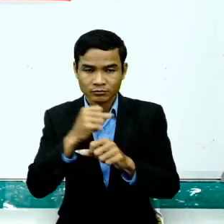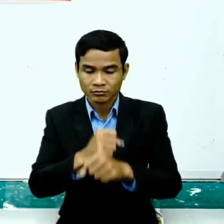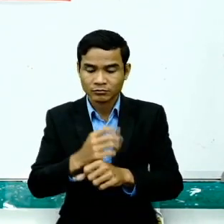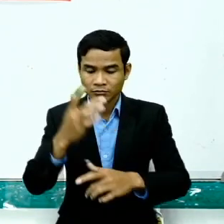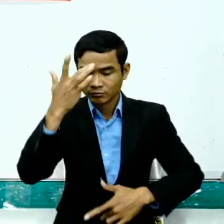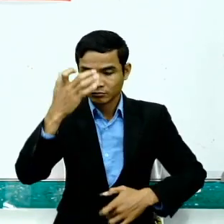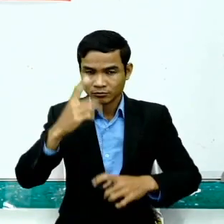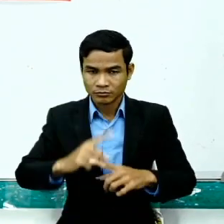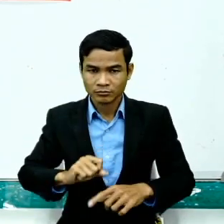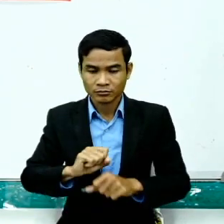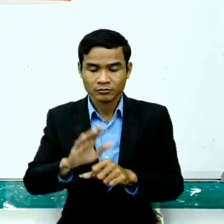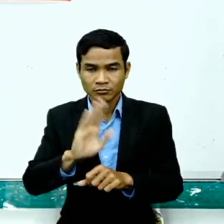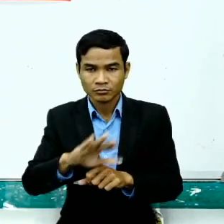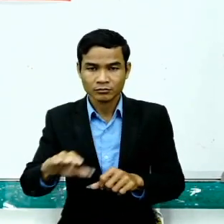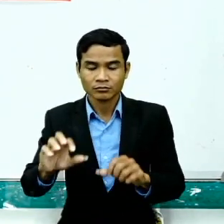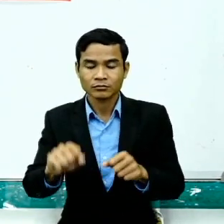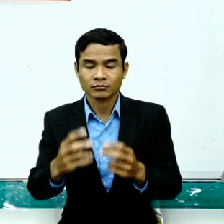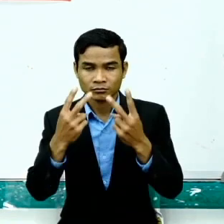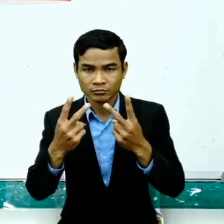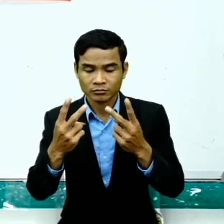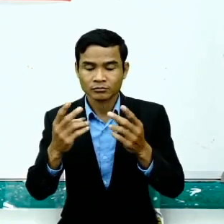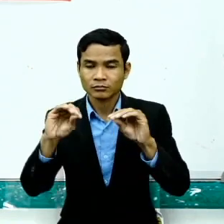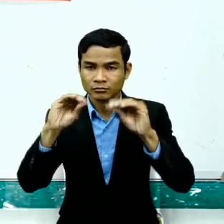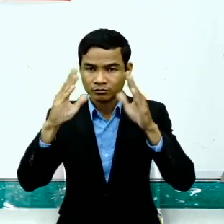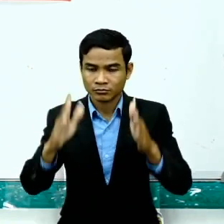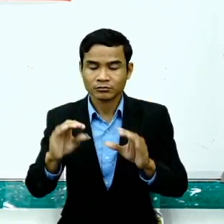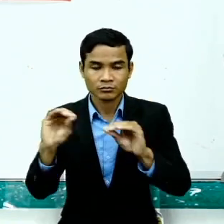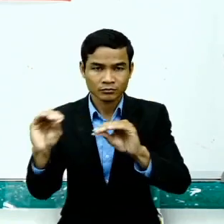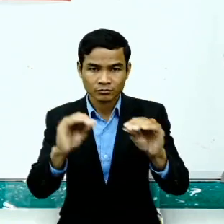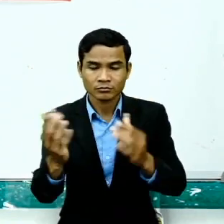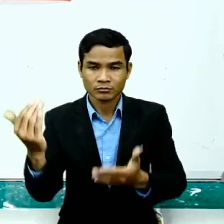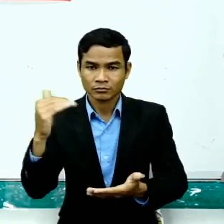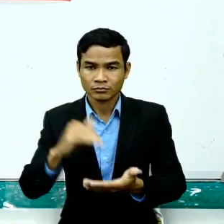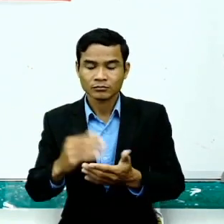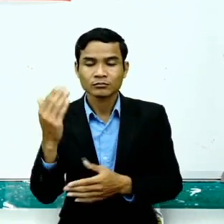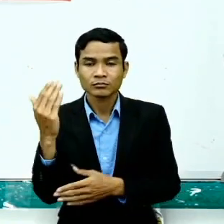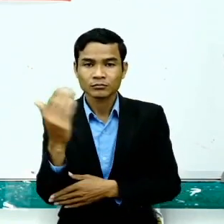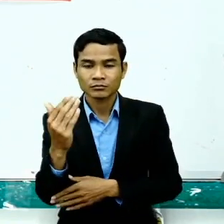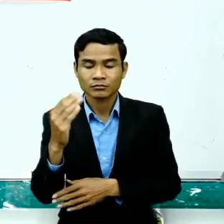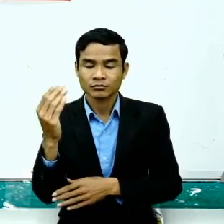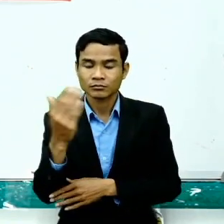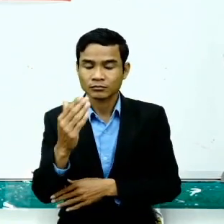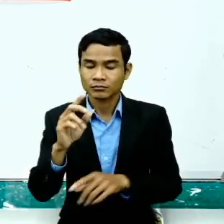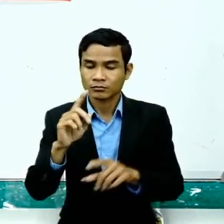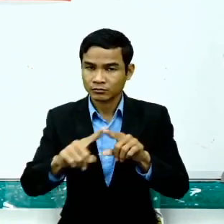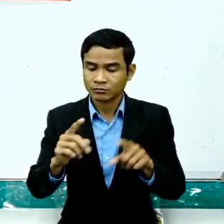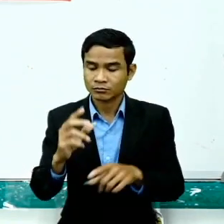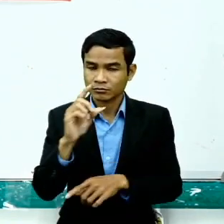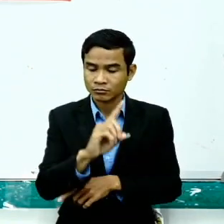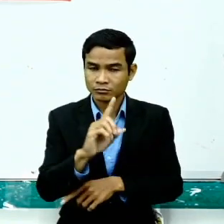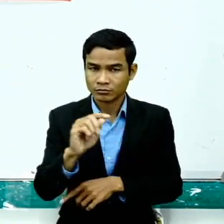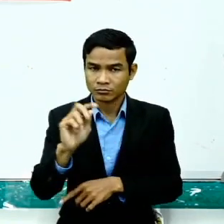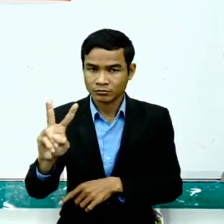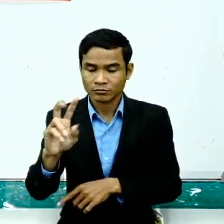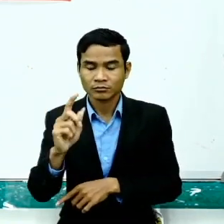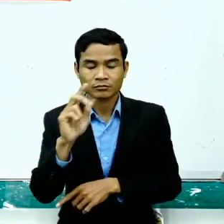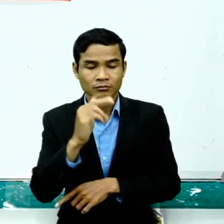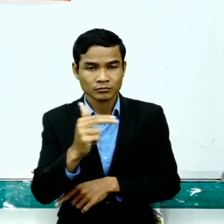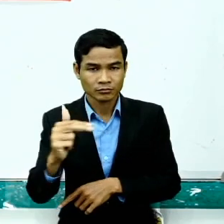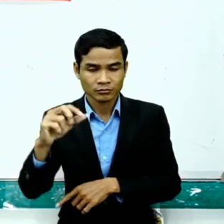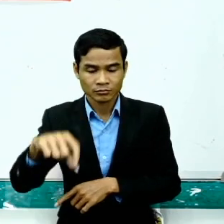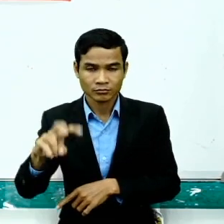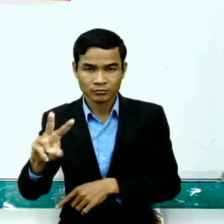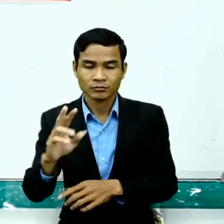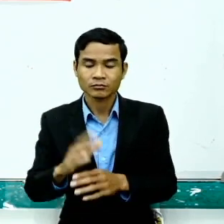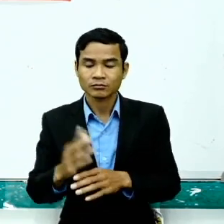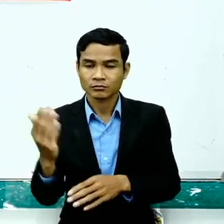buồn chà con từng ọc nế ai tam đàn cả bằng riêng đập bỏ nệ cổ bán tam problem sập xài được chía chà để cho đi TV tu có phí